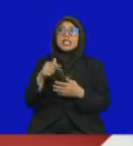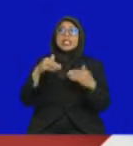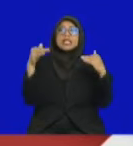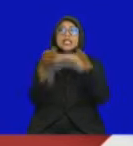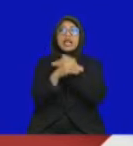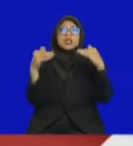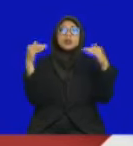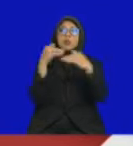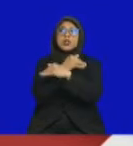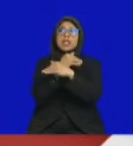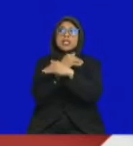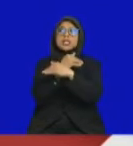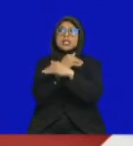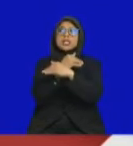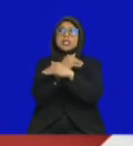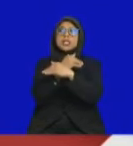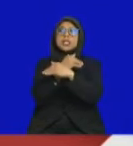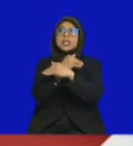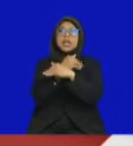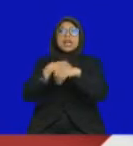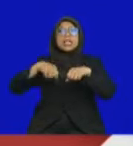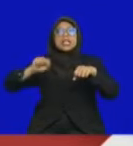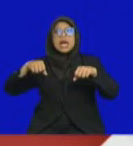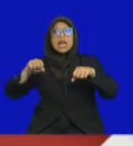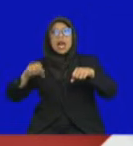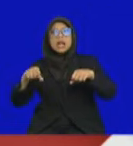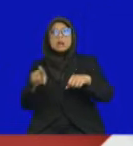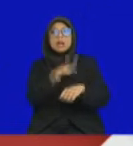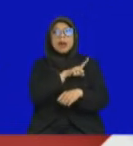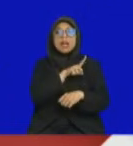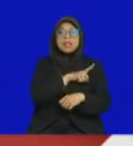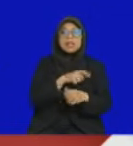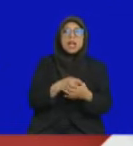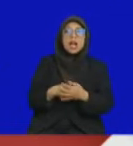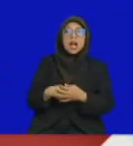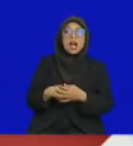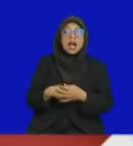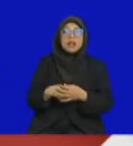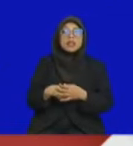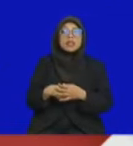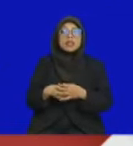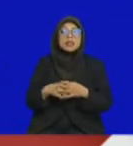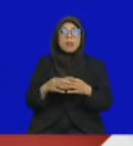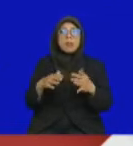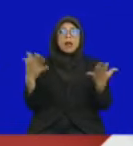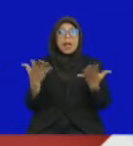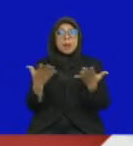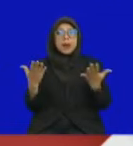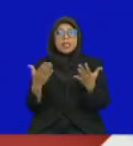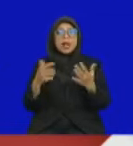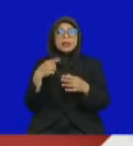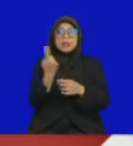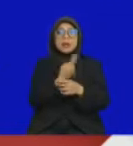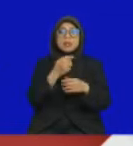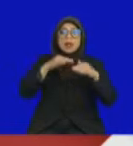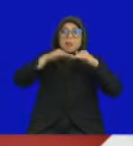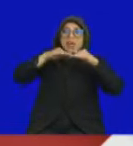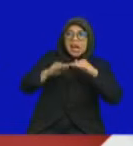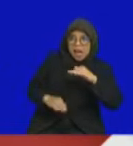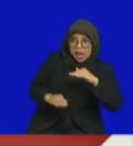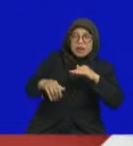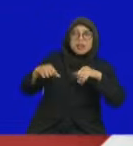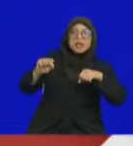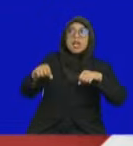transportasi dengan kendaraan bermotor yang berikutnya adalah bagaimana kita bisa menekan kendaraan